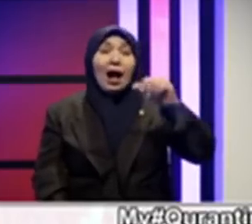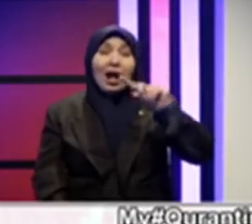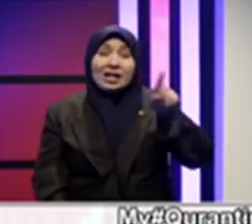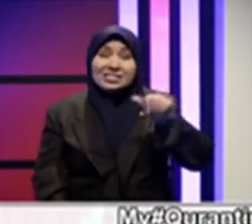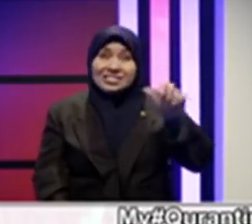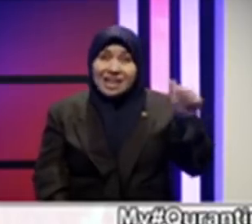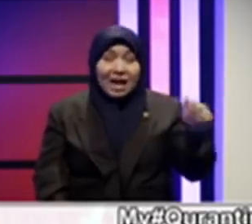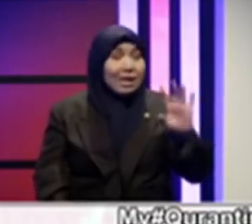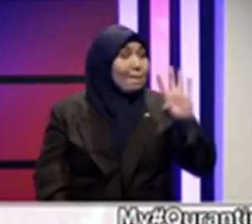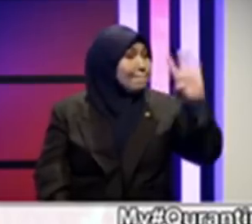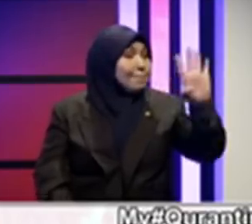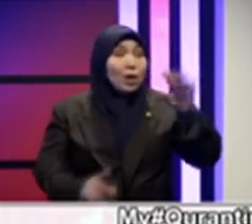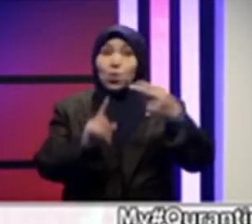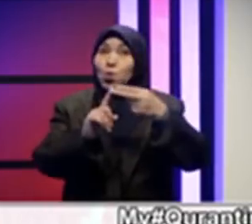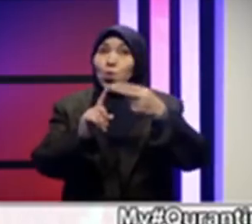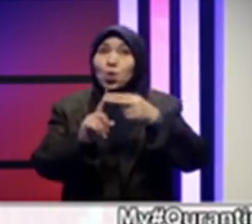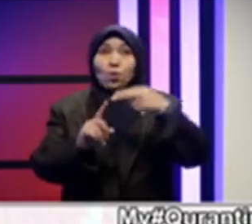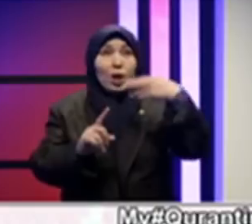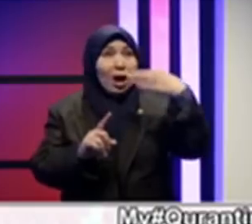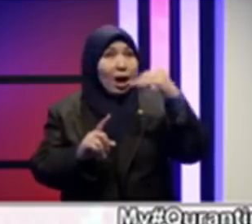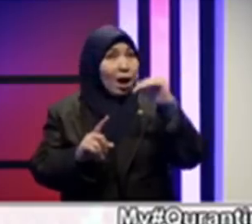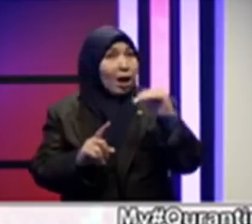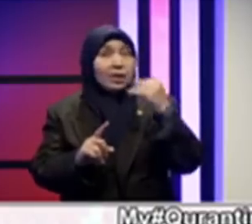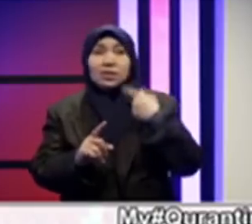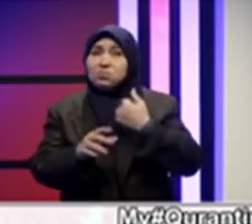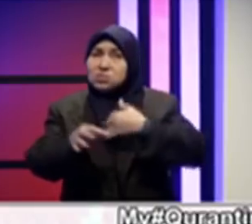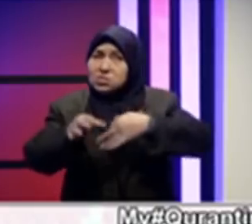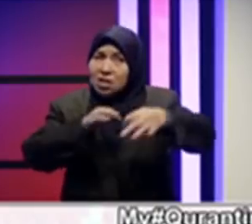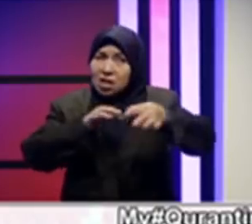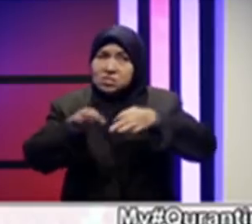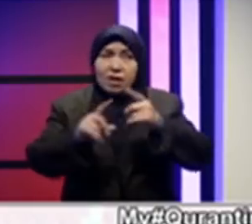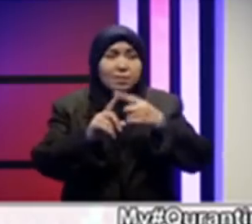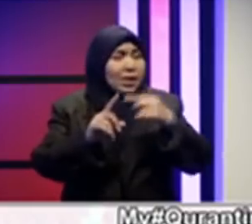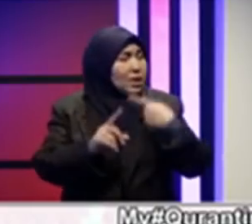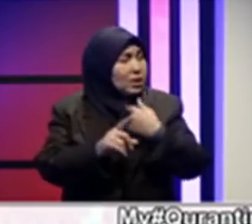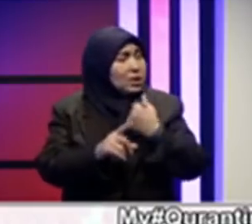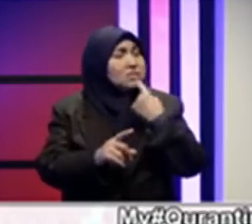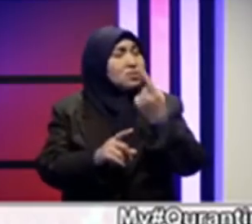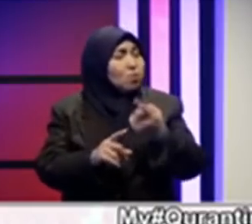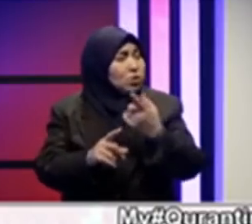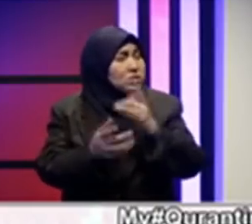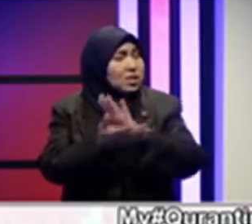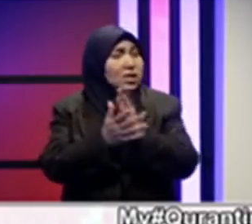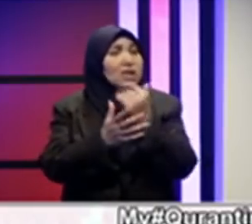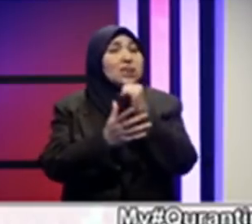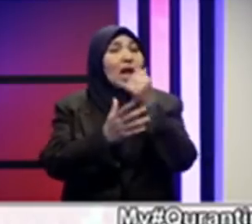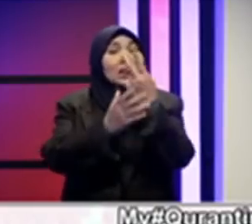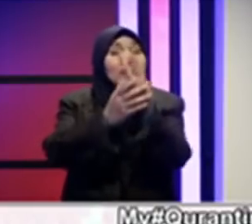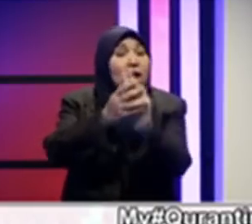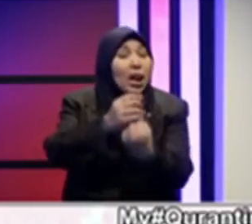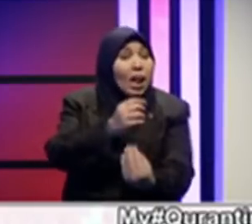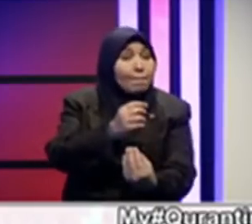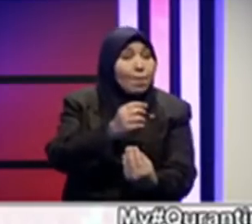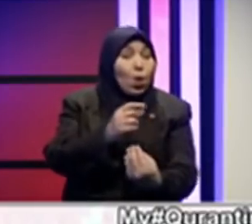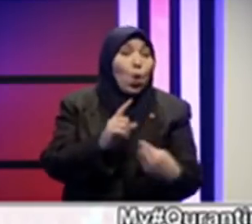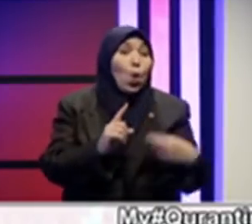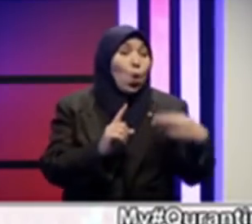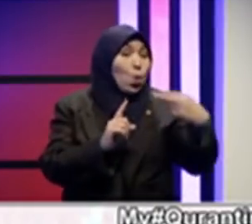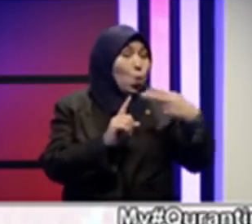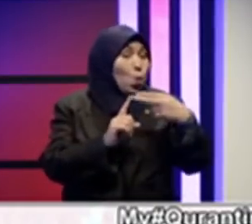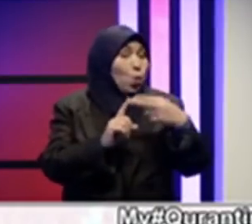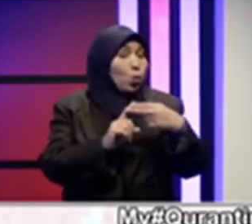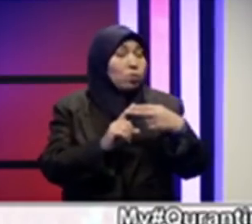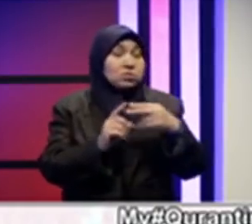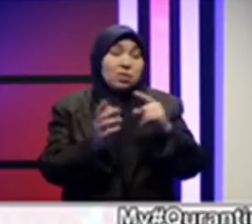empat huruf ha. Huruf ha ni kita kena jelaskan bila kita sebut, supaya dia tak tenggelam huruf ha. Kadang-kadang dia tenggelam dalam huruf